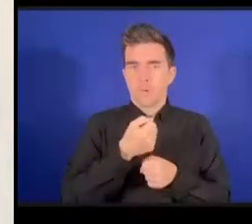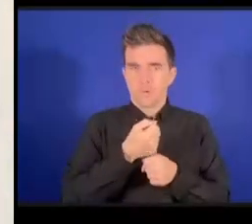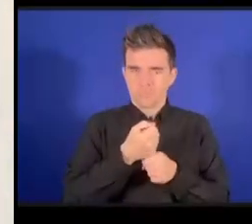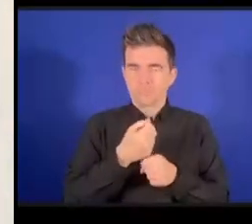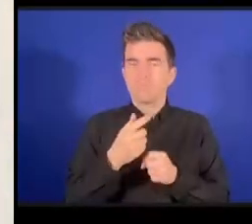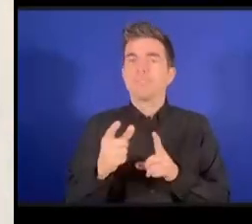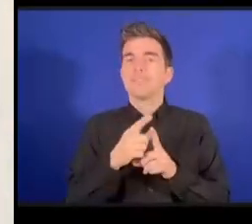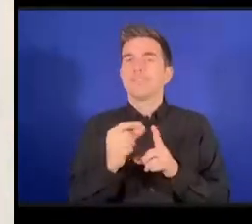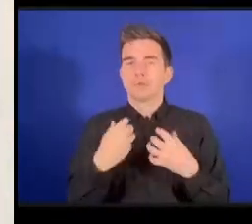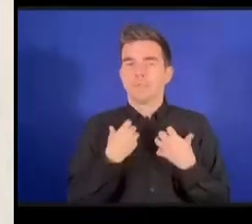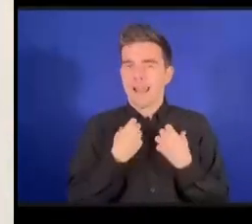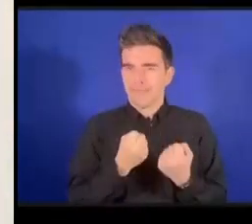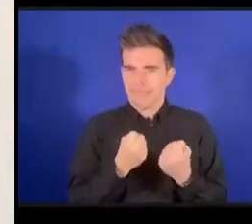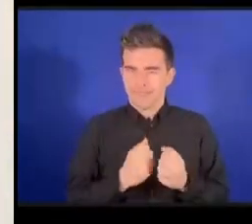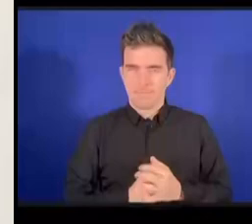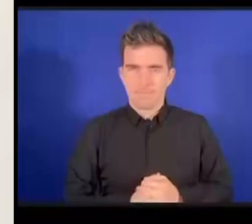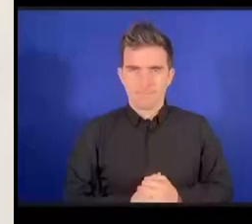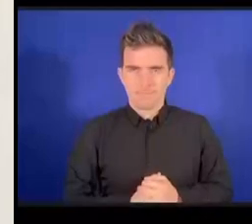はい